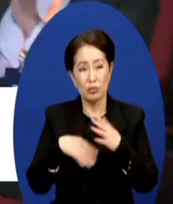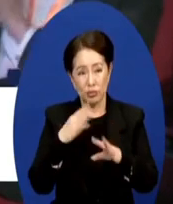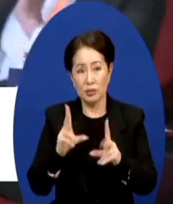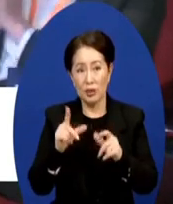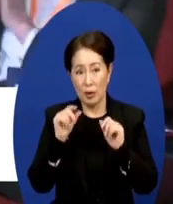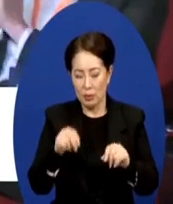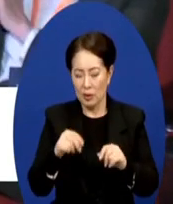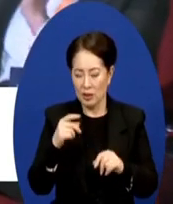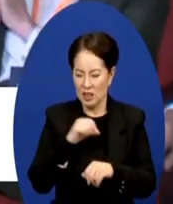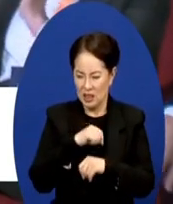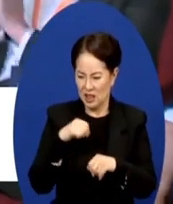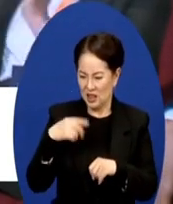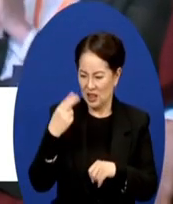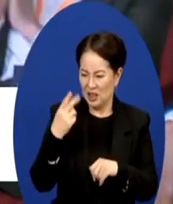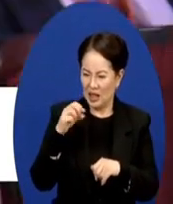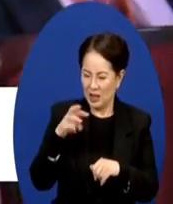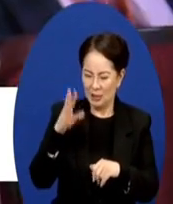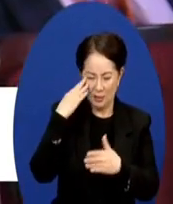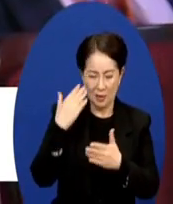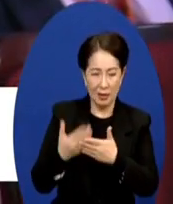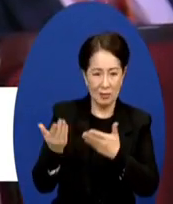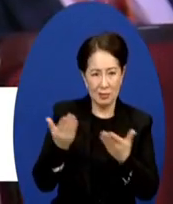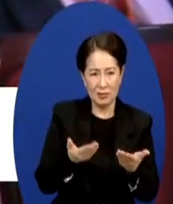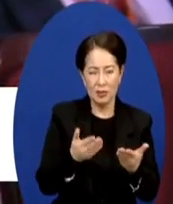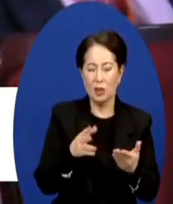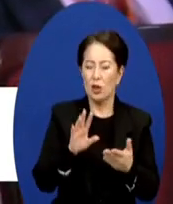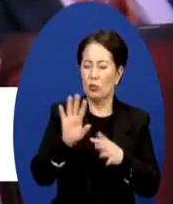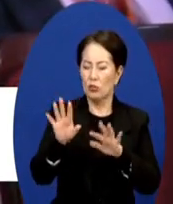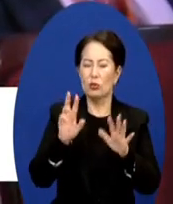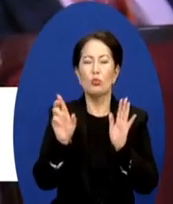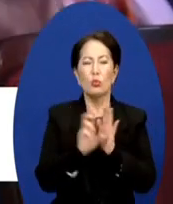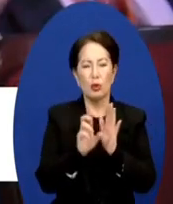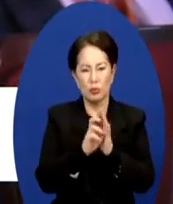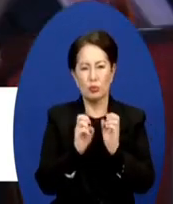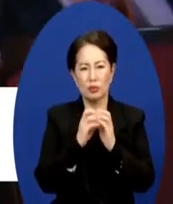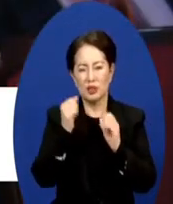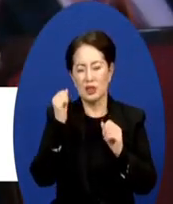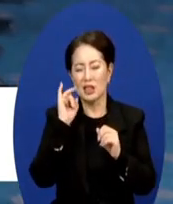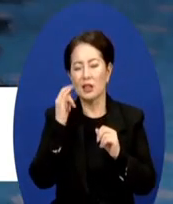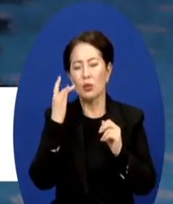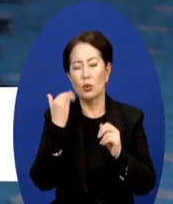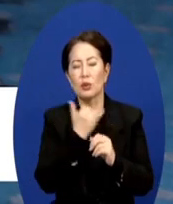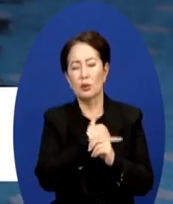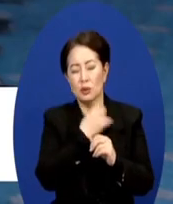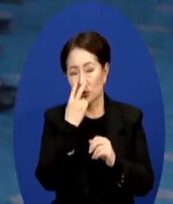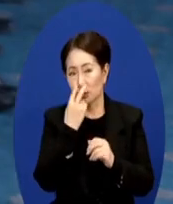цахимаар илгээсэн саналуудад дүгнэлт хийх бусад боломжийг бий болгоно гэж улсын